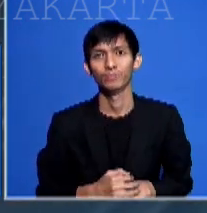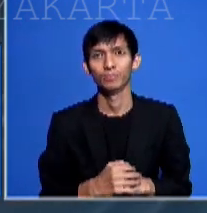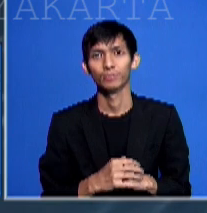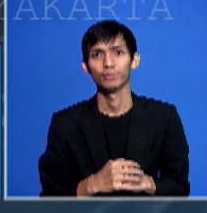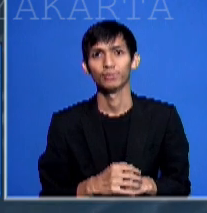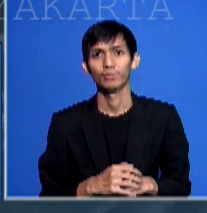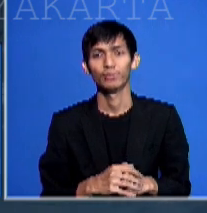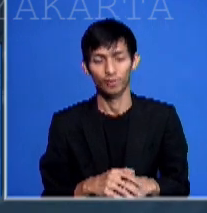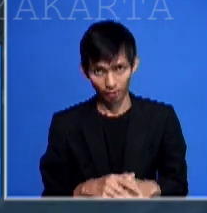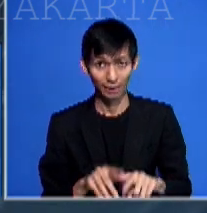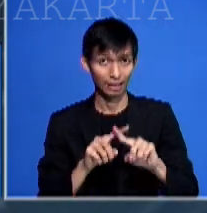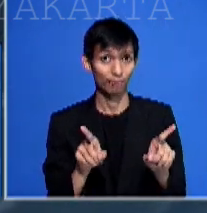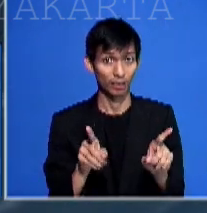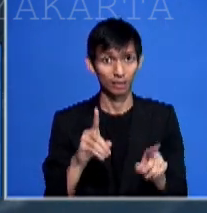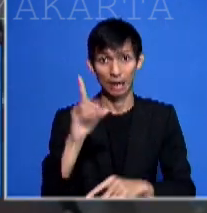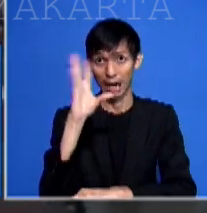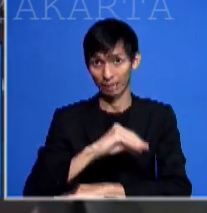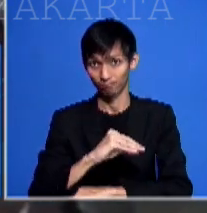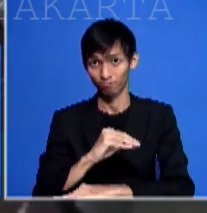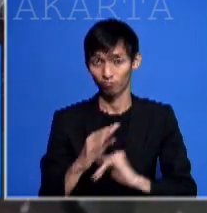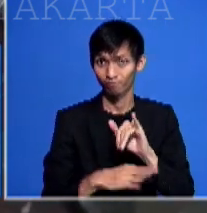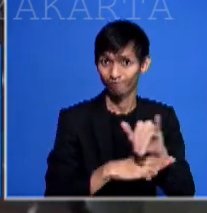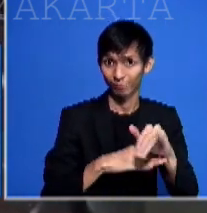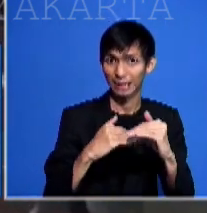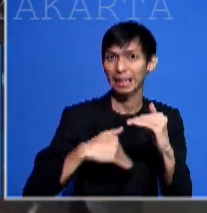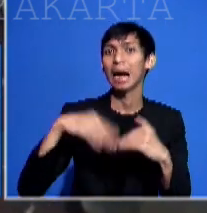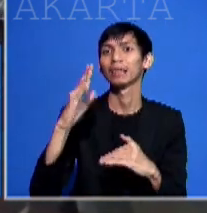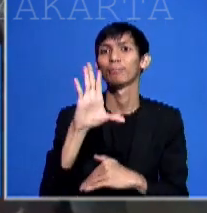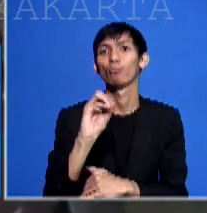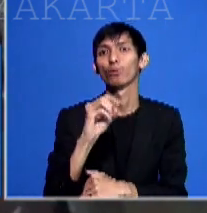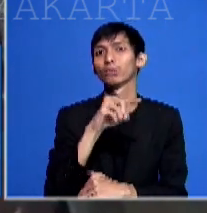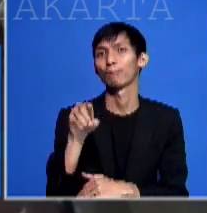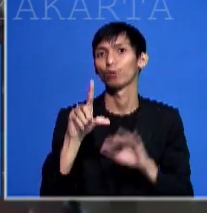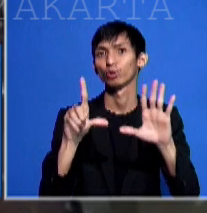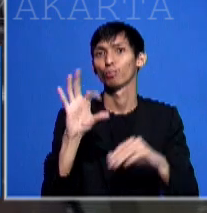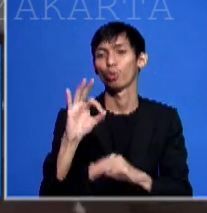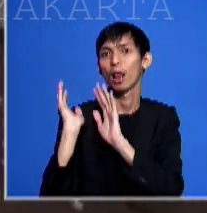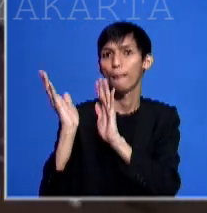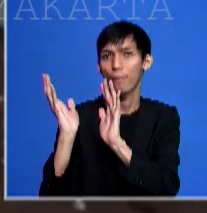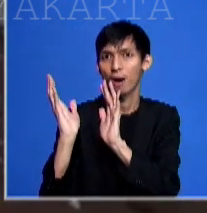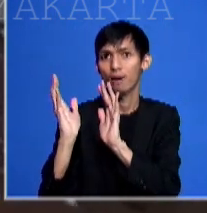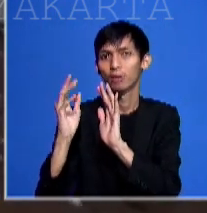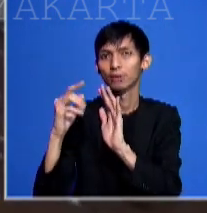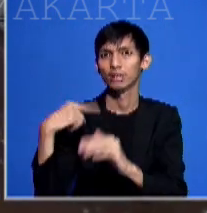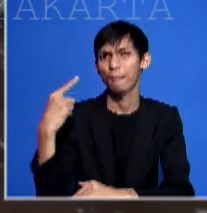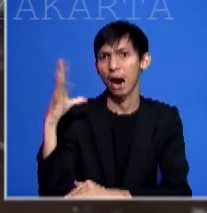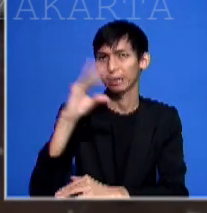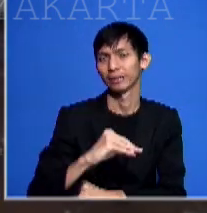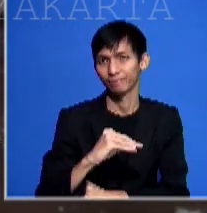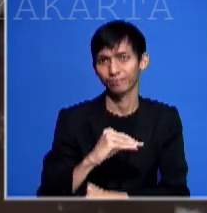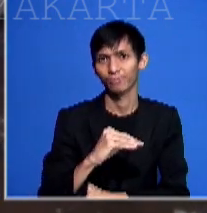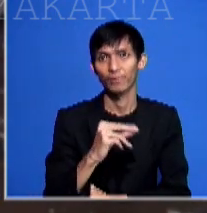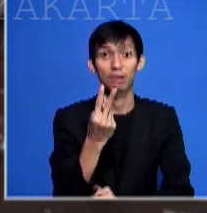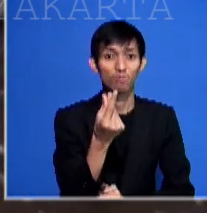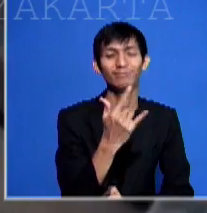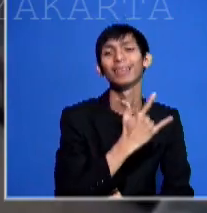namun untuk saat hari raya Idul Adha bisa melonjak hingga 50 bahkan 70 butir kelapa setiap hari dengan harga yang masih stabil tidak